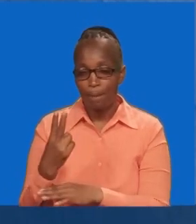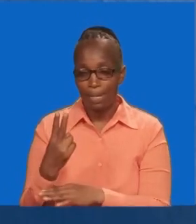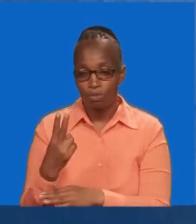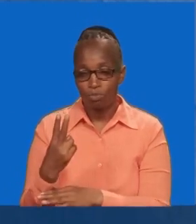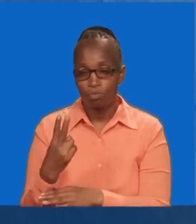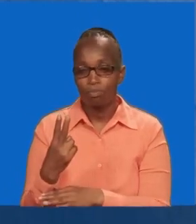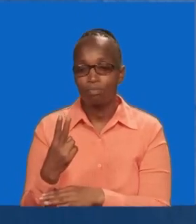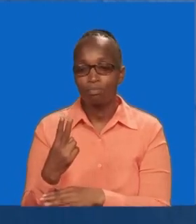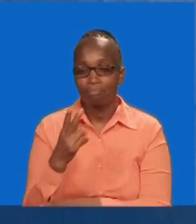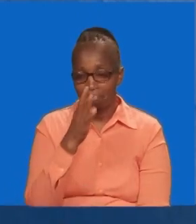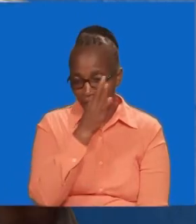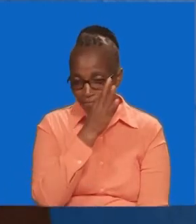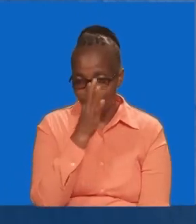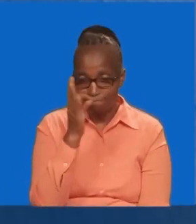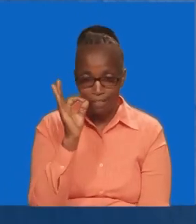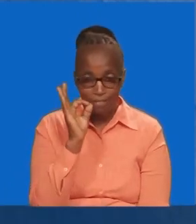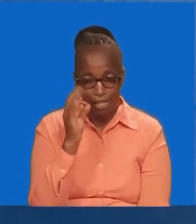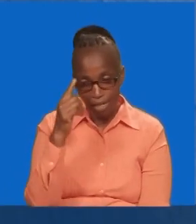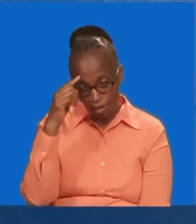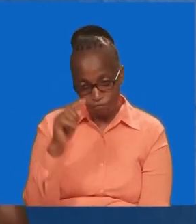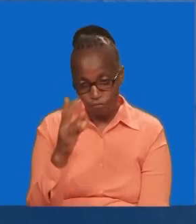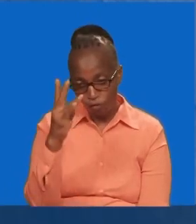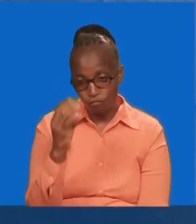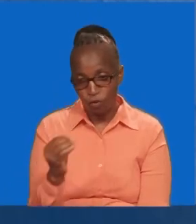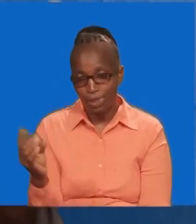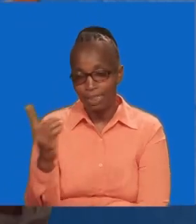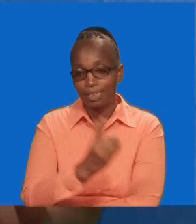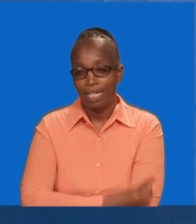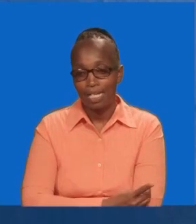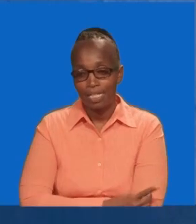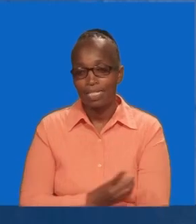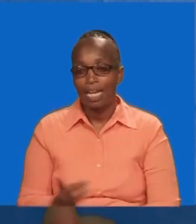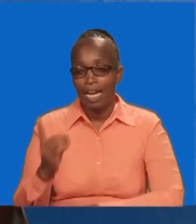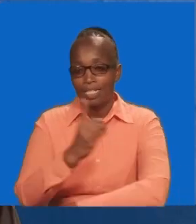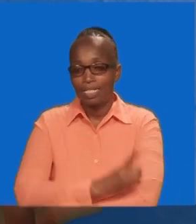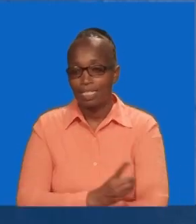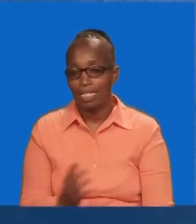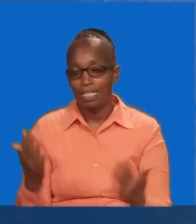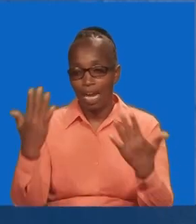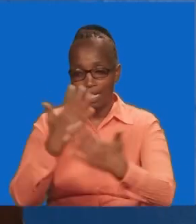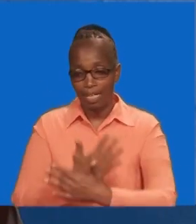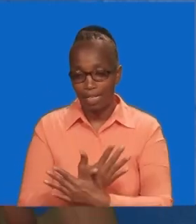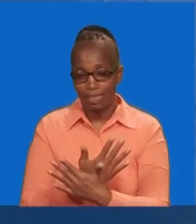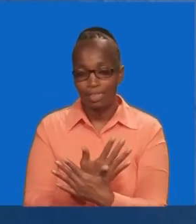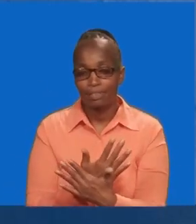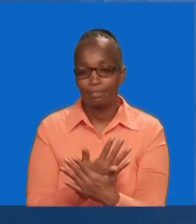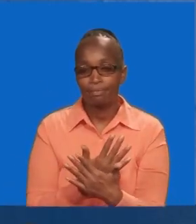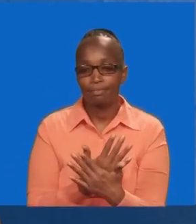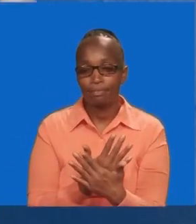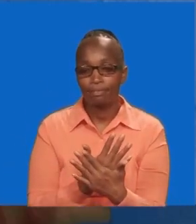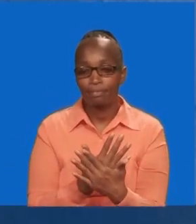Fast 2 inasema akafunga siku 40 mchana na